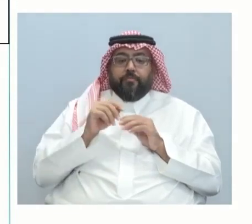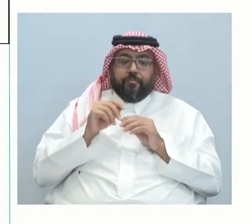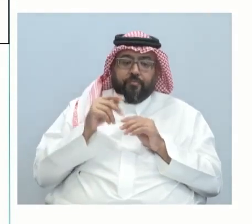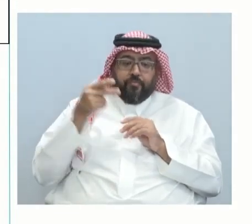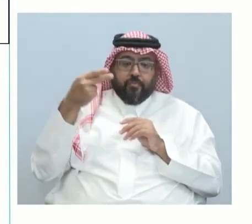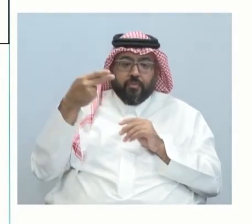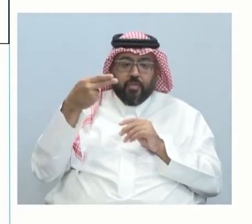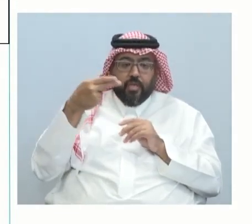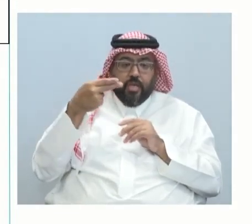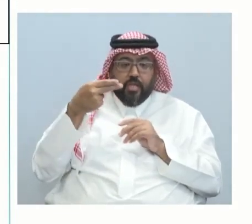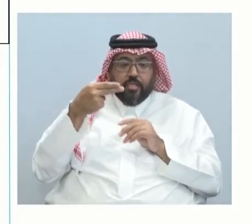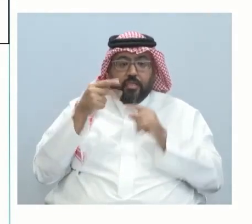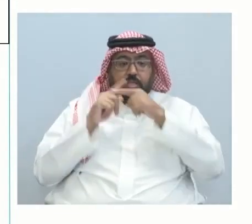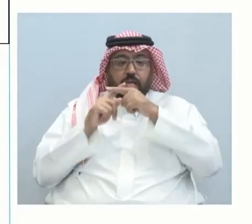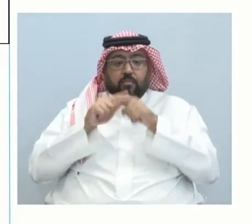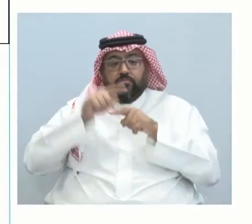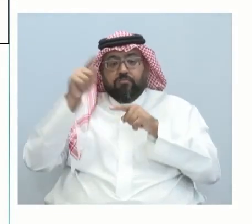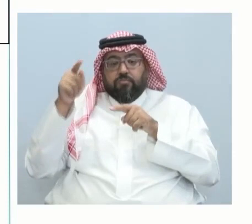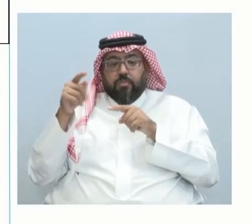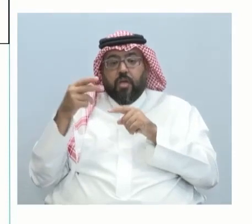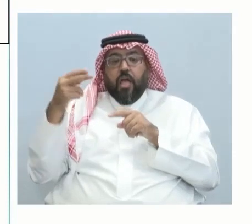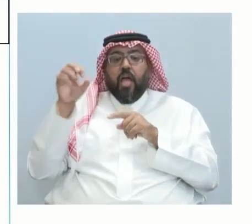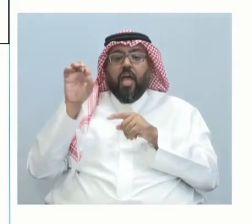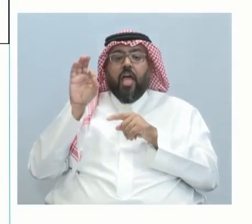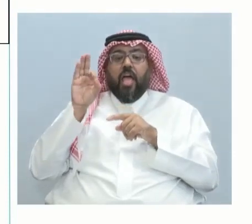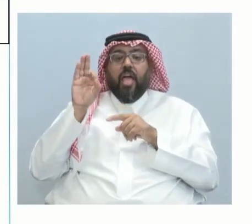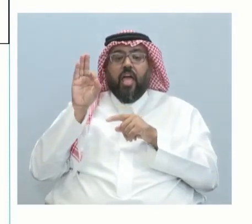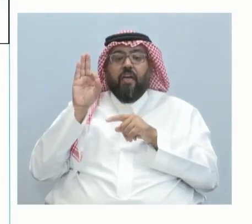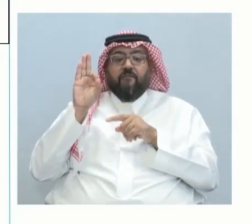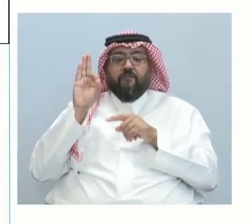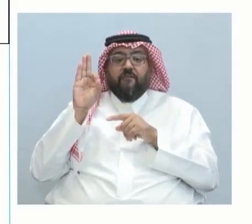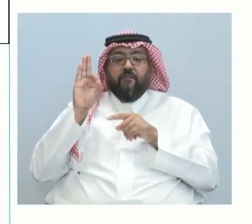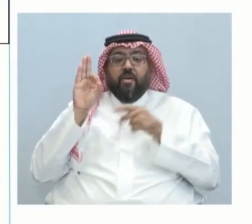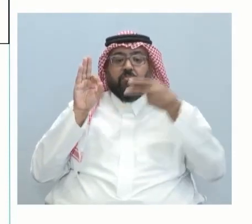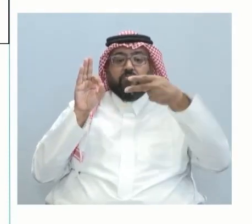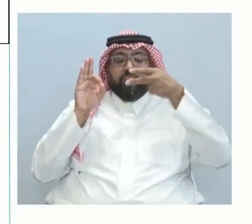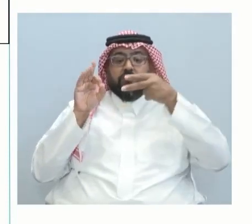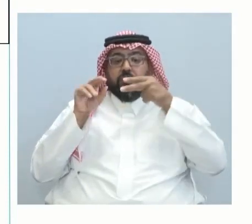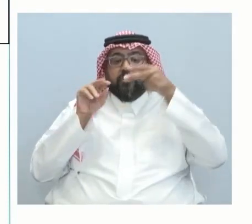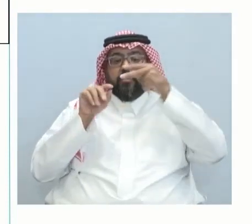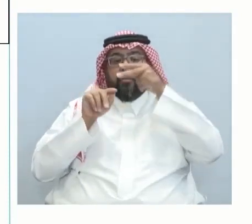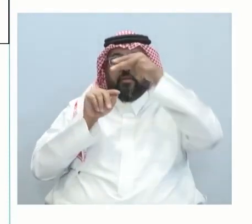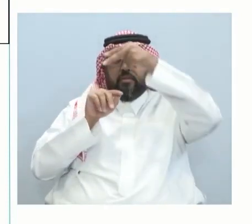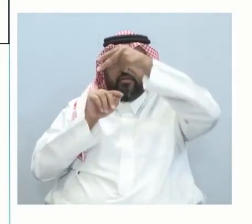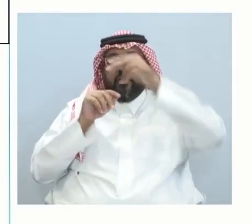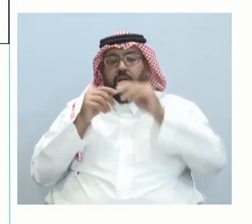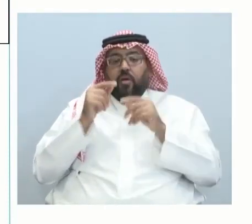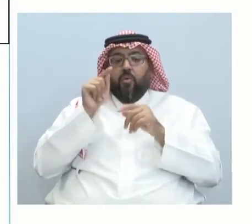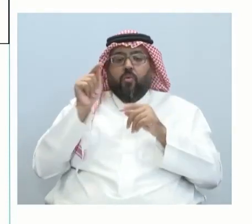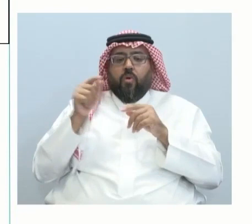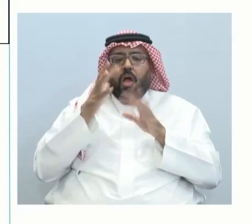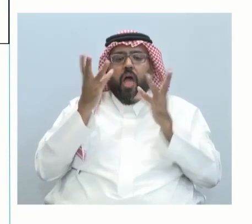الزياده شكل عندي على شكل ايش زوج حر شكل عندي هو اساسا عنده سبعه عنده سبعه الكترونات